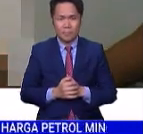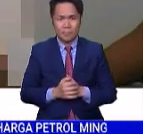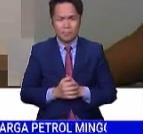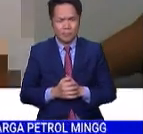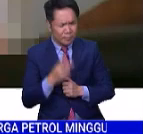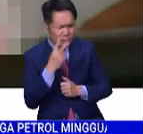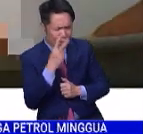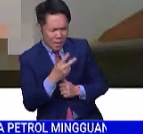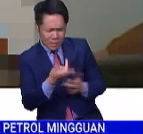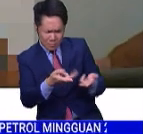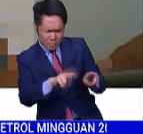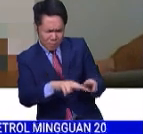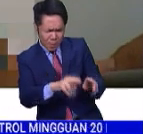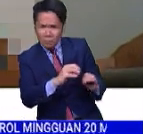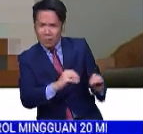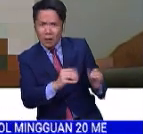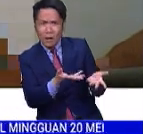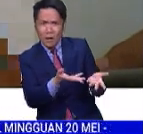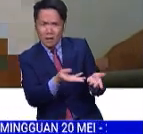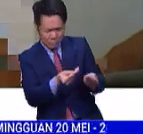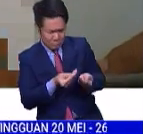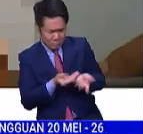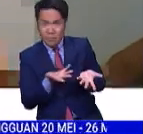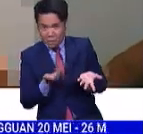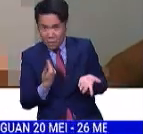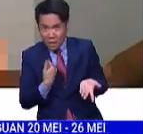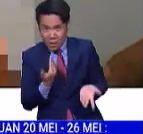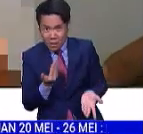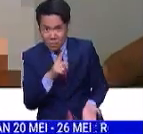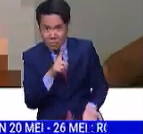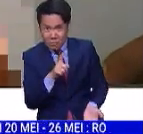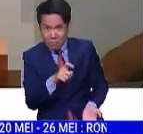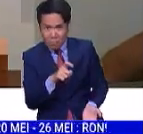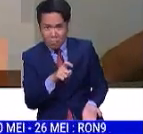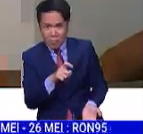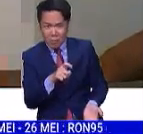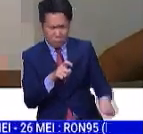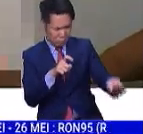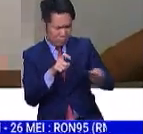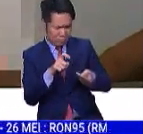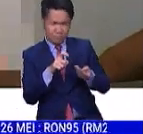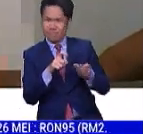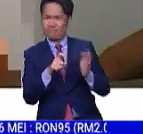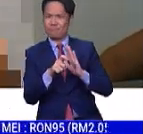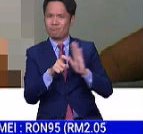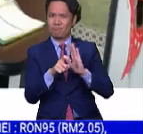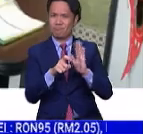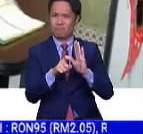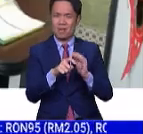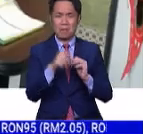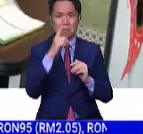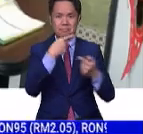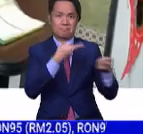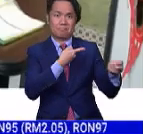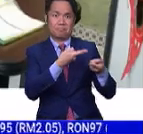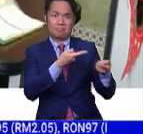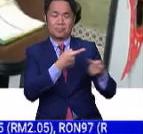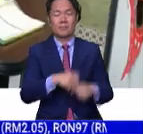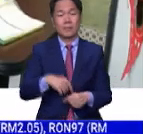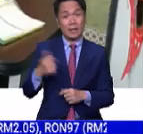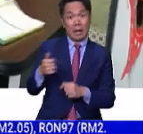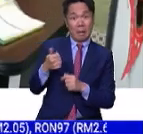Saya tengok suku macam tak boleh dapat saja. Kita pun takkan kasih. Takkan kasih ya. Cawangan